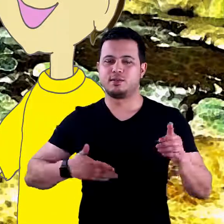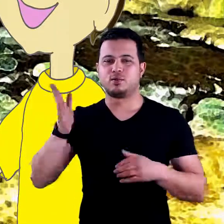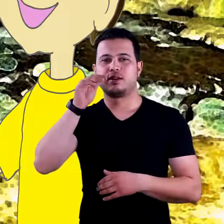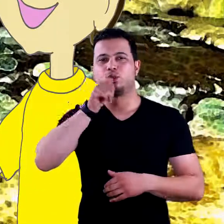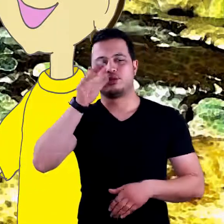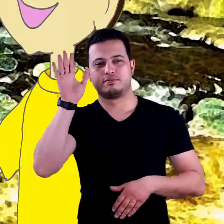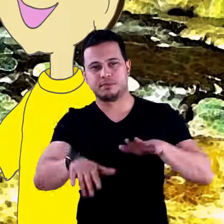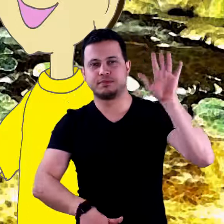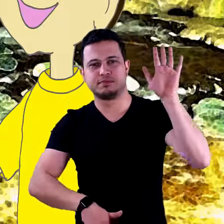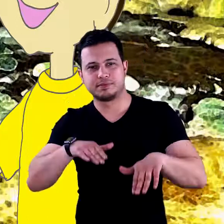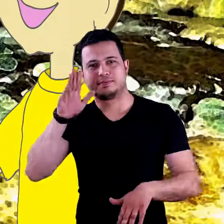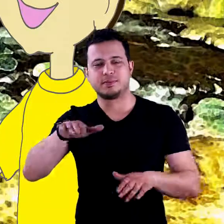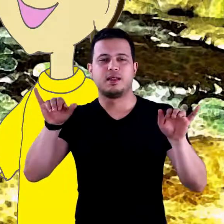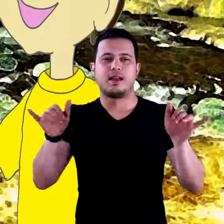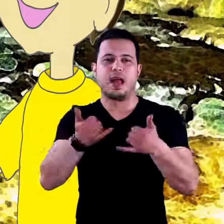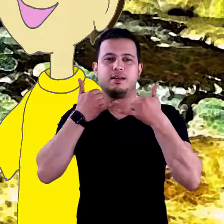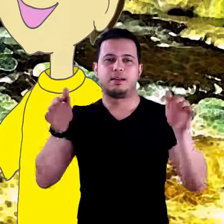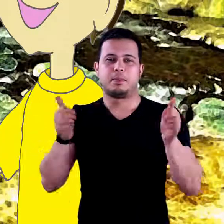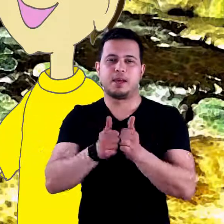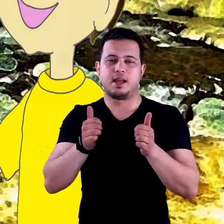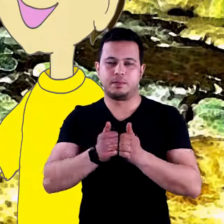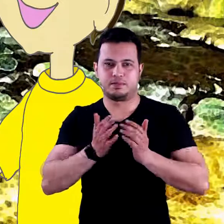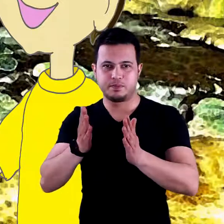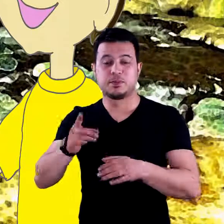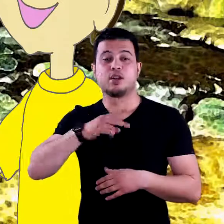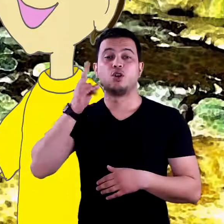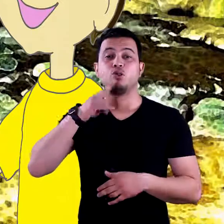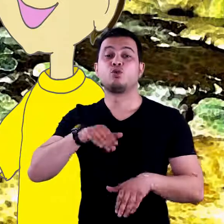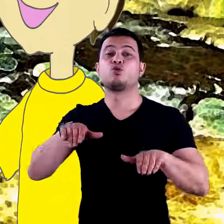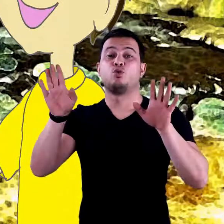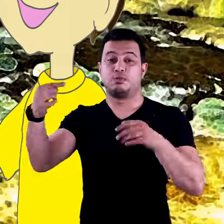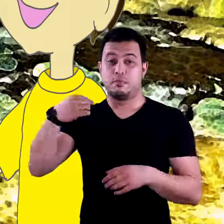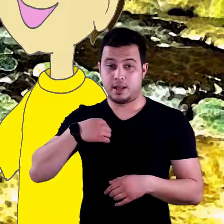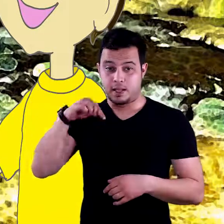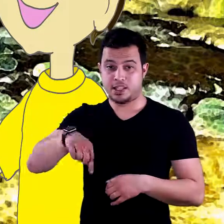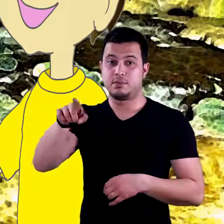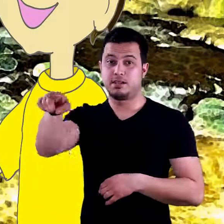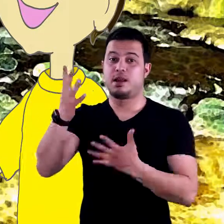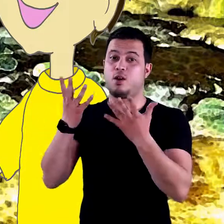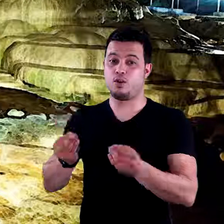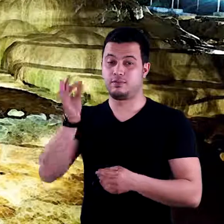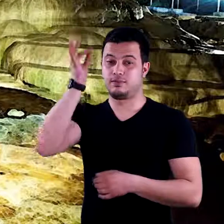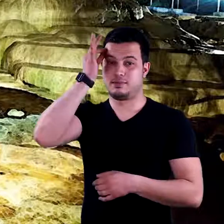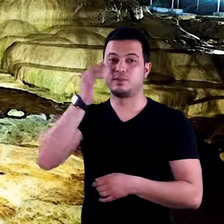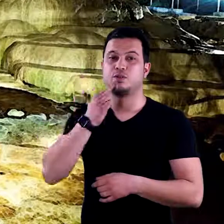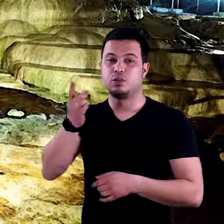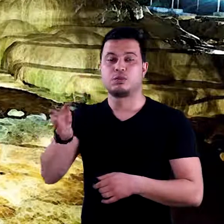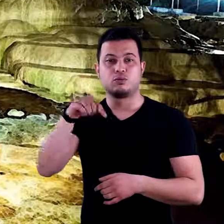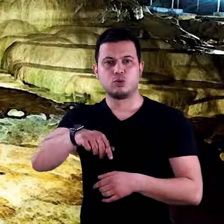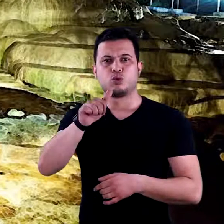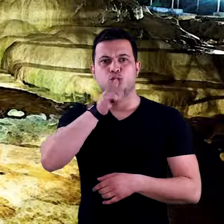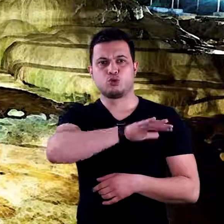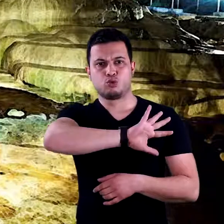hallerini eğlenerek izliyordu. Gülme komşuna gelir başına sevgili kardeşciğim. Bu sular